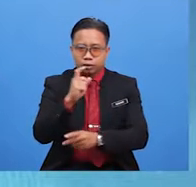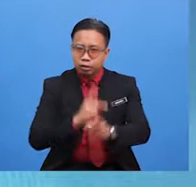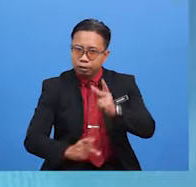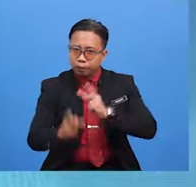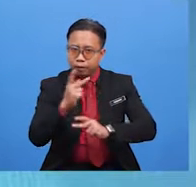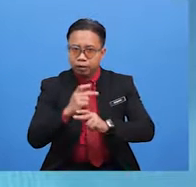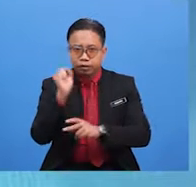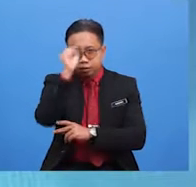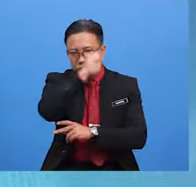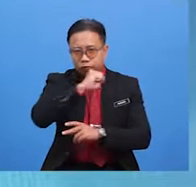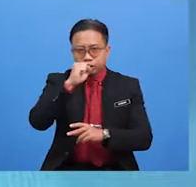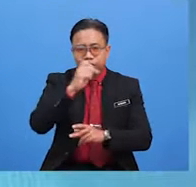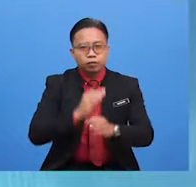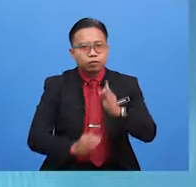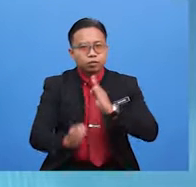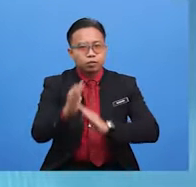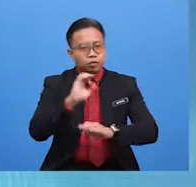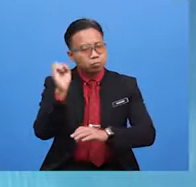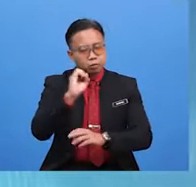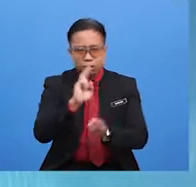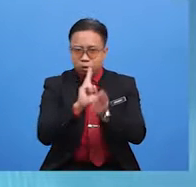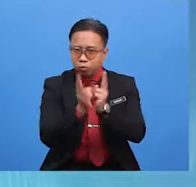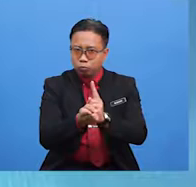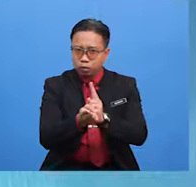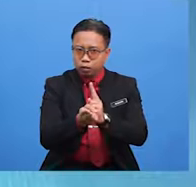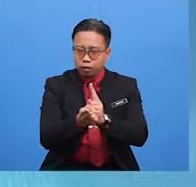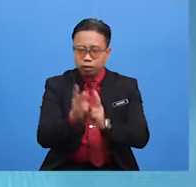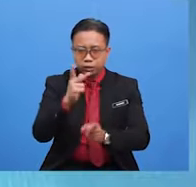Sifat fizik pula tidak melibatkan perubahan komposisi kimia.